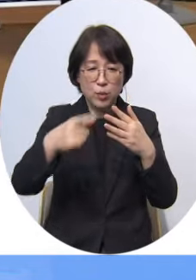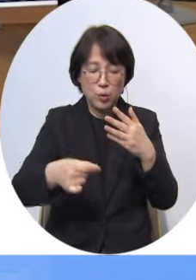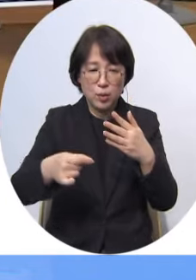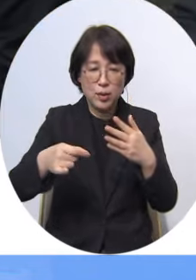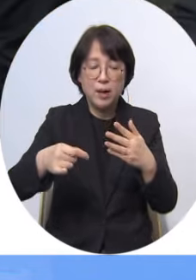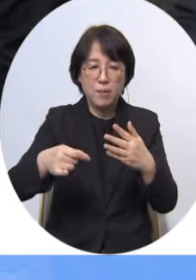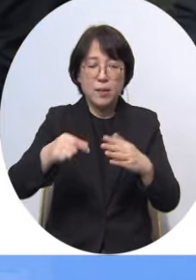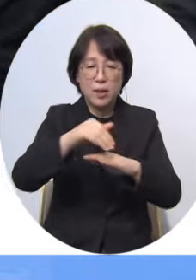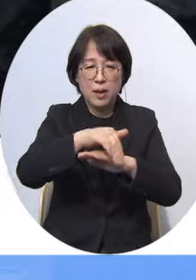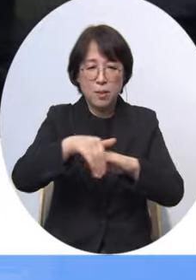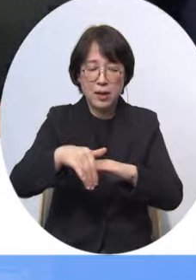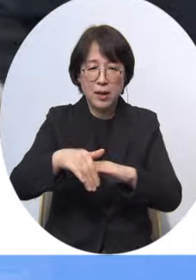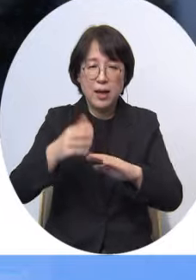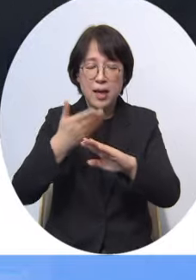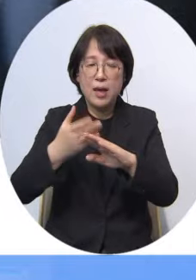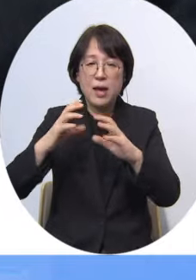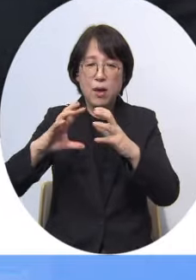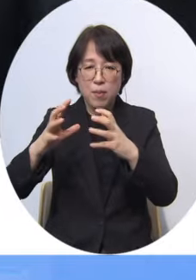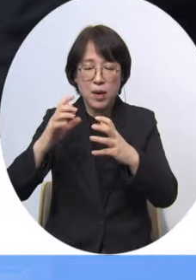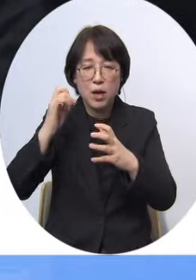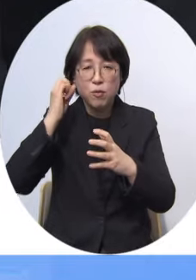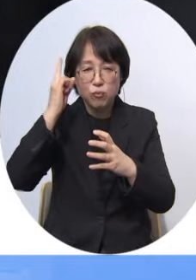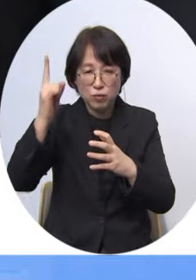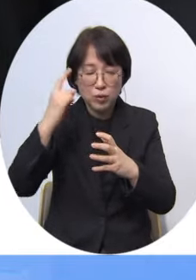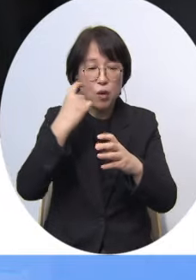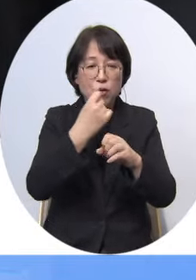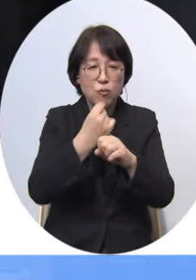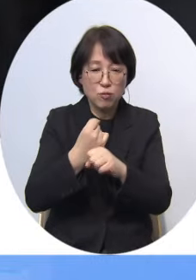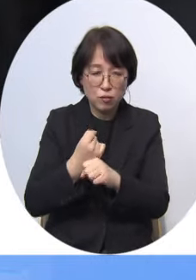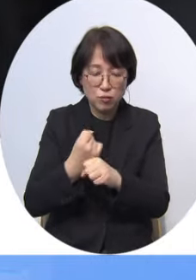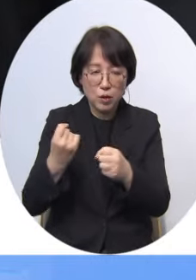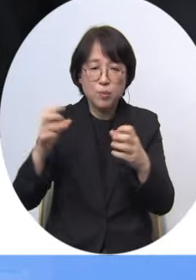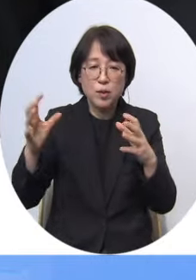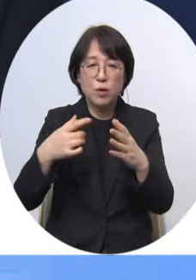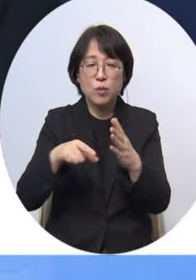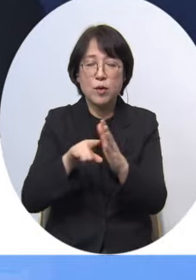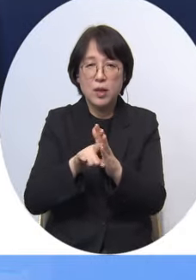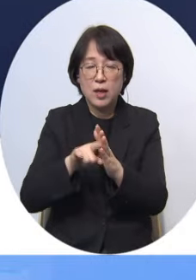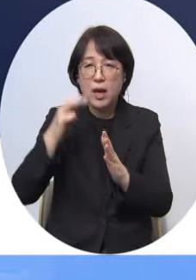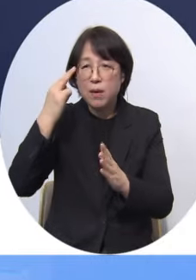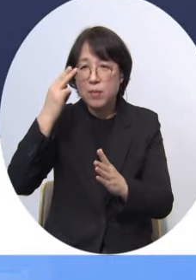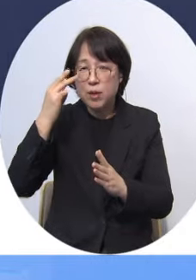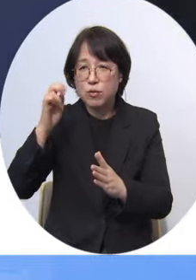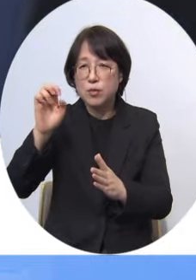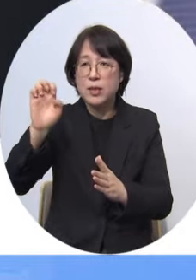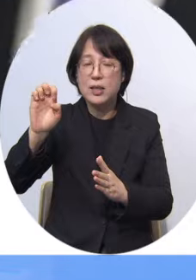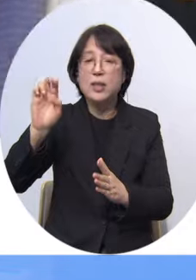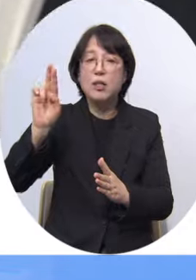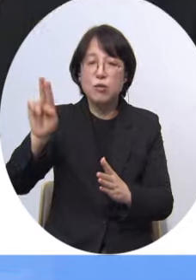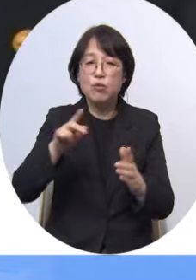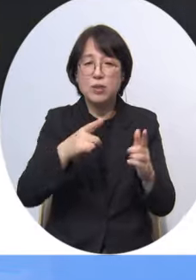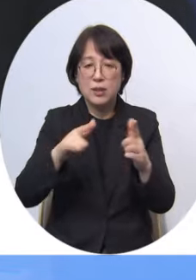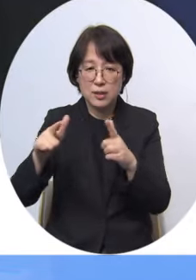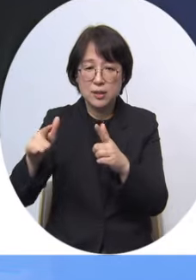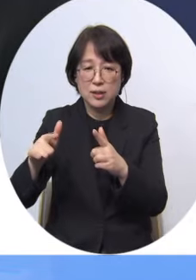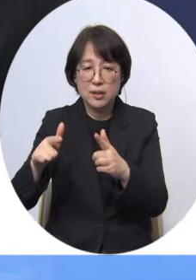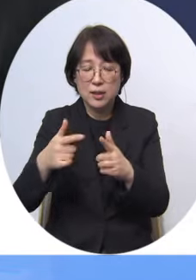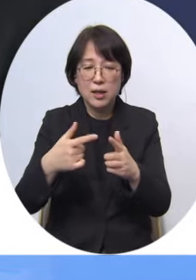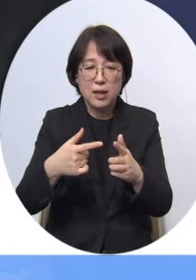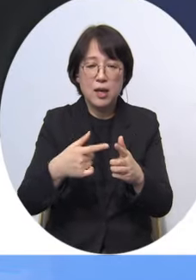이외에도 해외 우수 대학과 연구소와의 연구 협력을 위해 미국, EU 등 현지에 산업기술 협력센터를